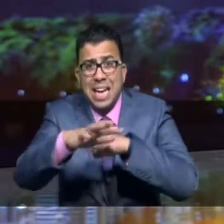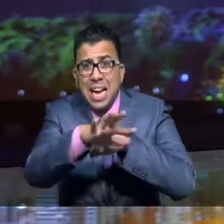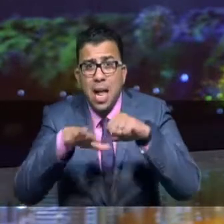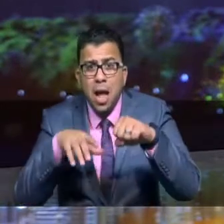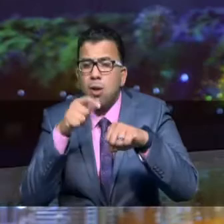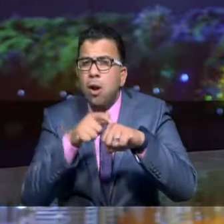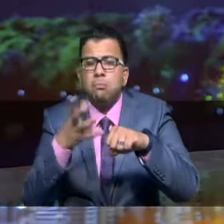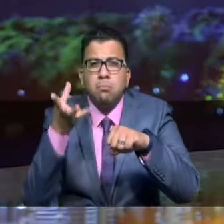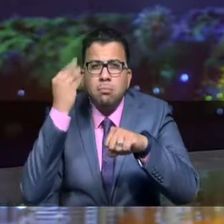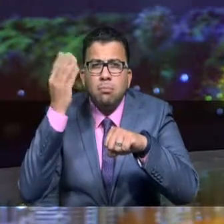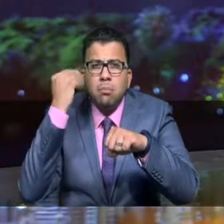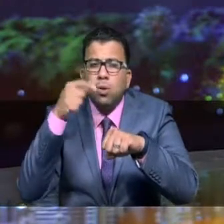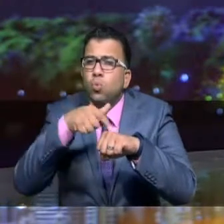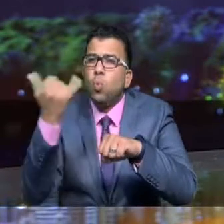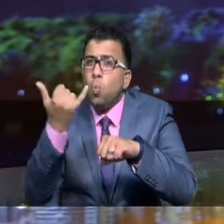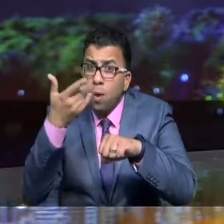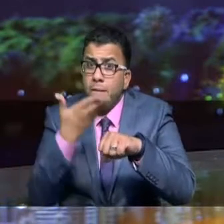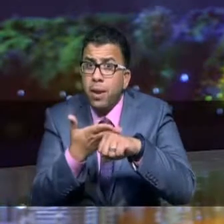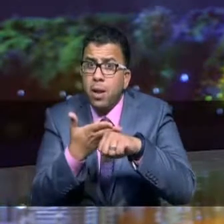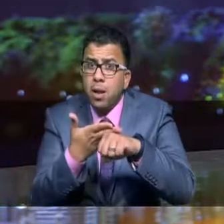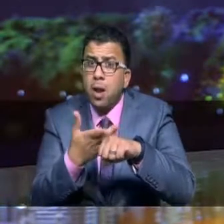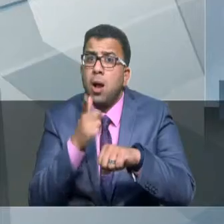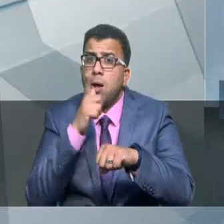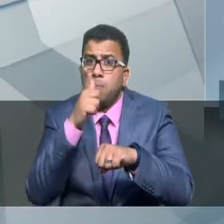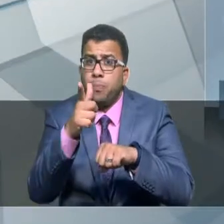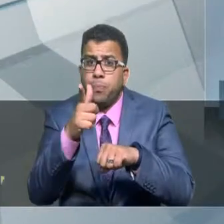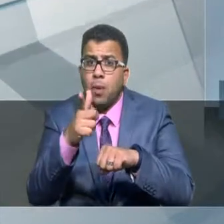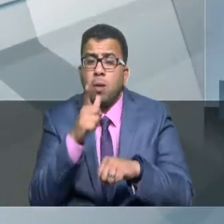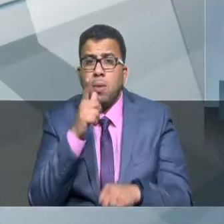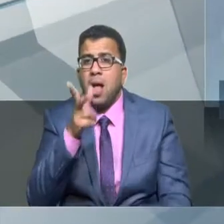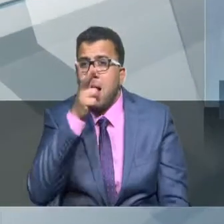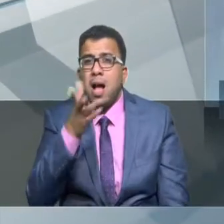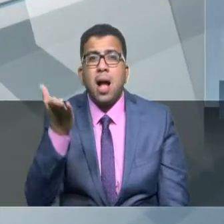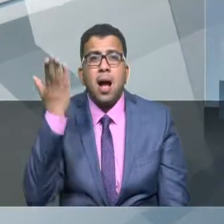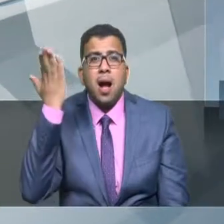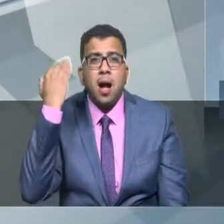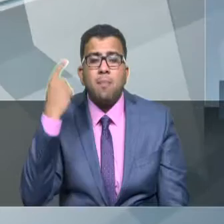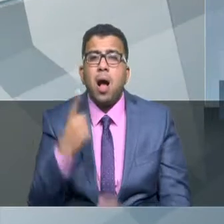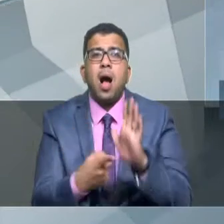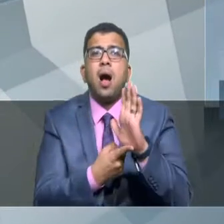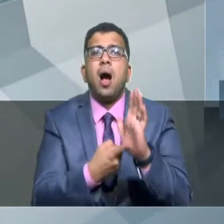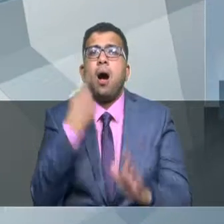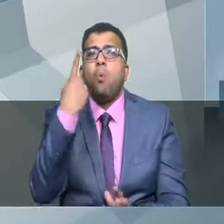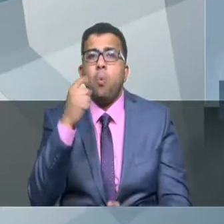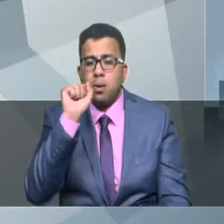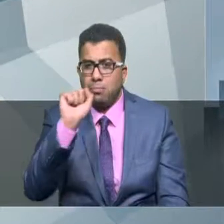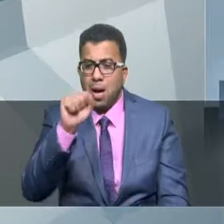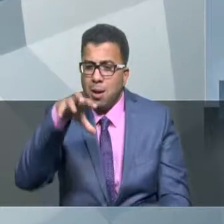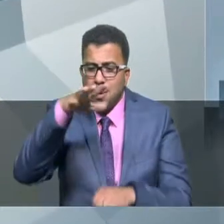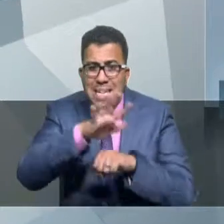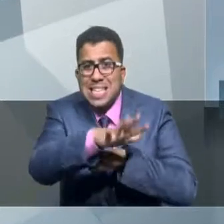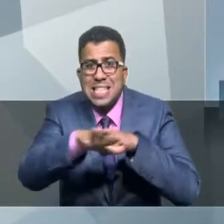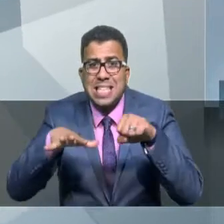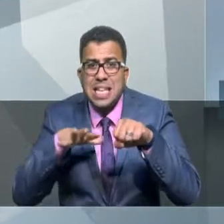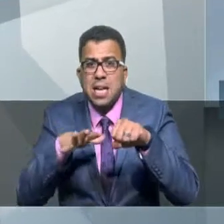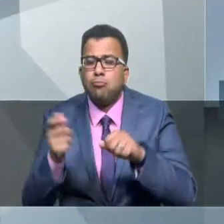أن نتعرف على هذه المكانة. بما أنها هي أقدم محمية وأول محمية عندنا في إمارة الشارقة وتم